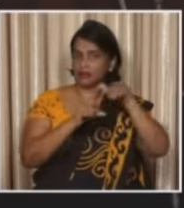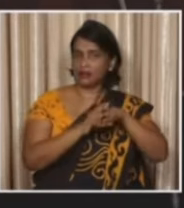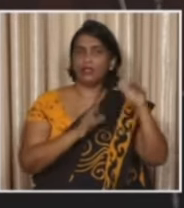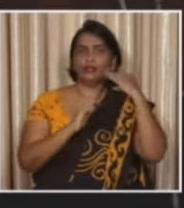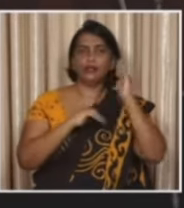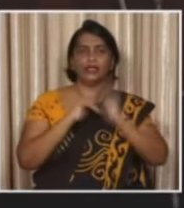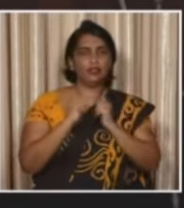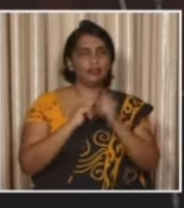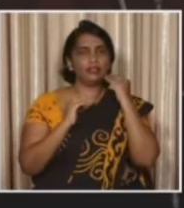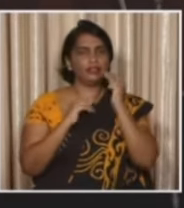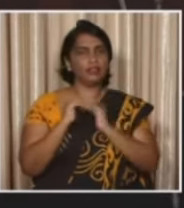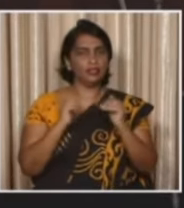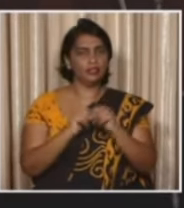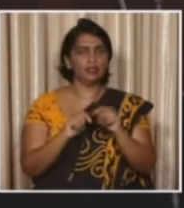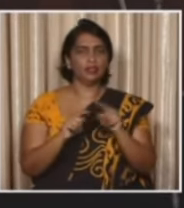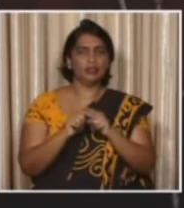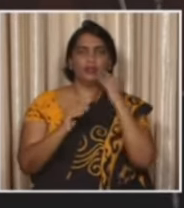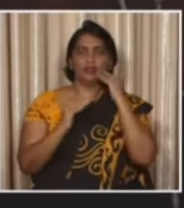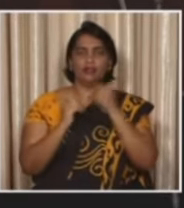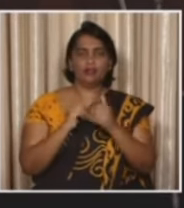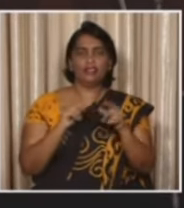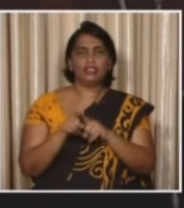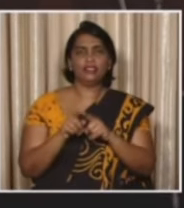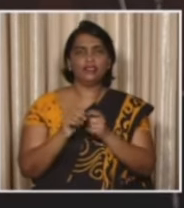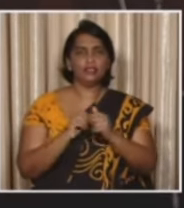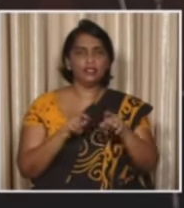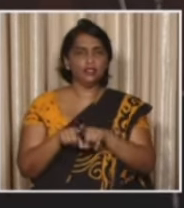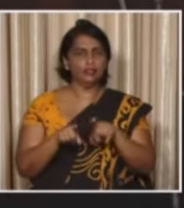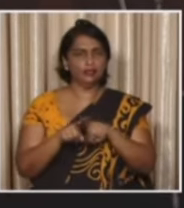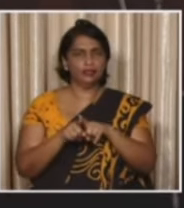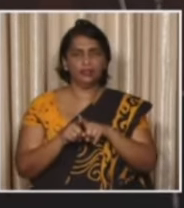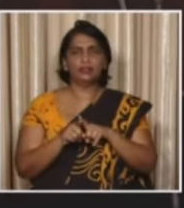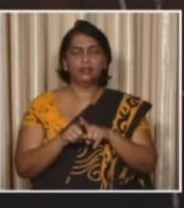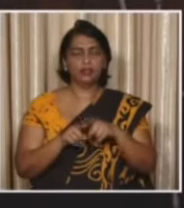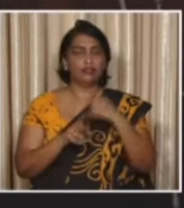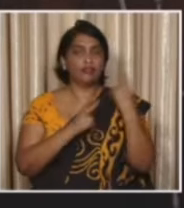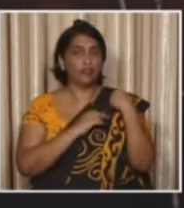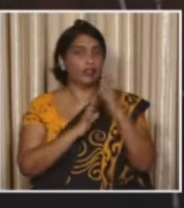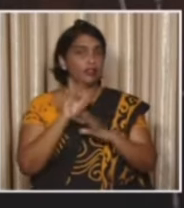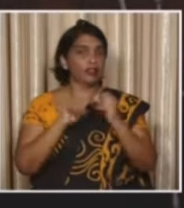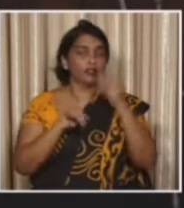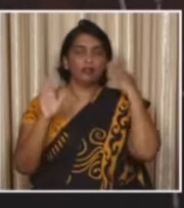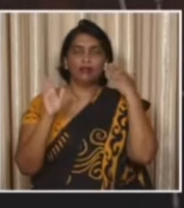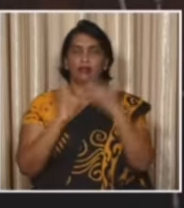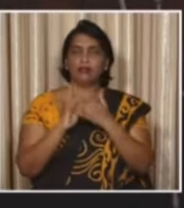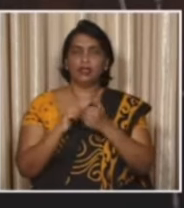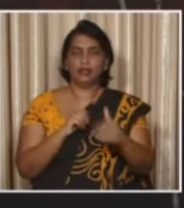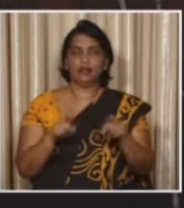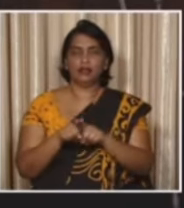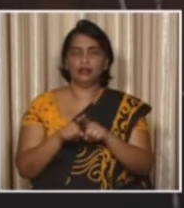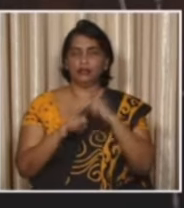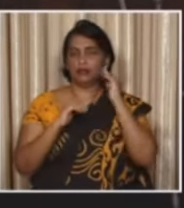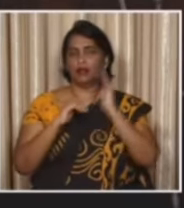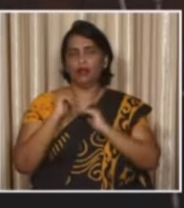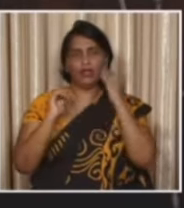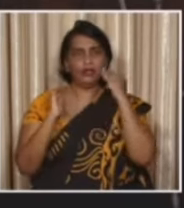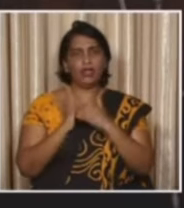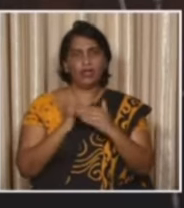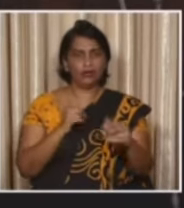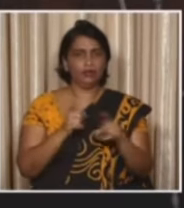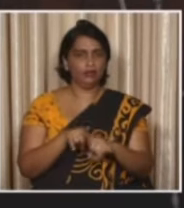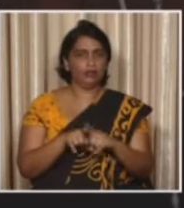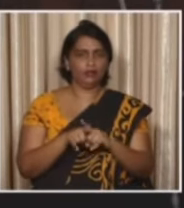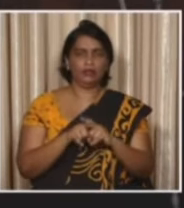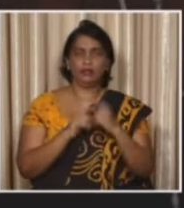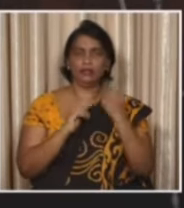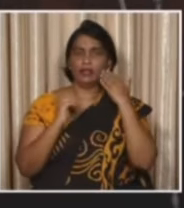විදියට අවශ්‍යතාවය සම්පූර්ණ කරන්න බැරි එක. ඉතින් ඒ නිසා මම විශේෂයෙන් විෂබාර ඇමතුමාගේ අවධානය යොමු කරන මේ සම්බන්ධ අඩු ගානේ මිනිස්සේ